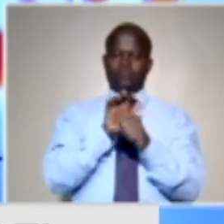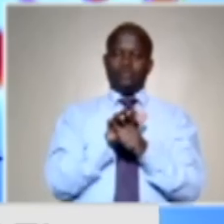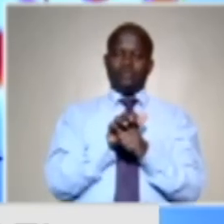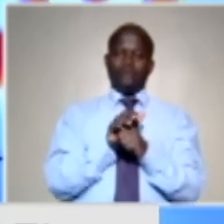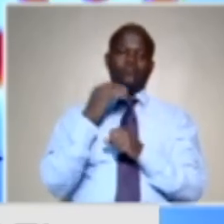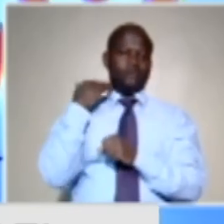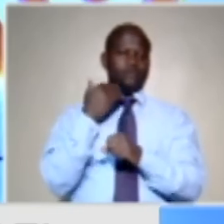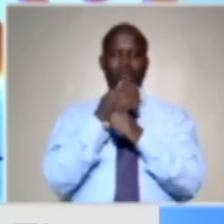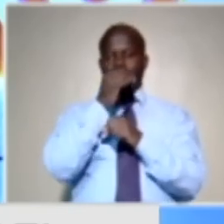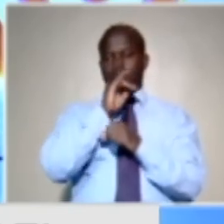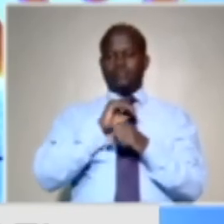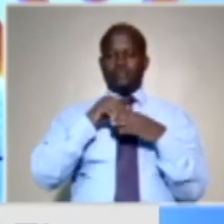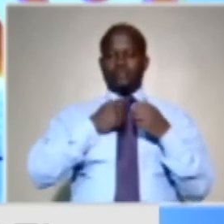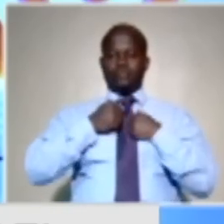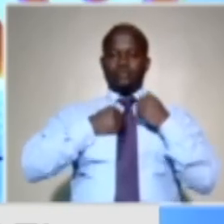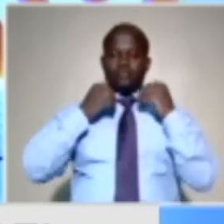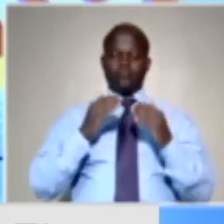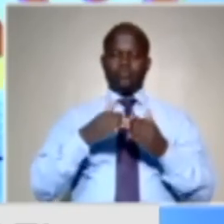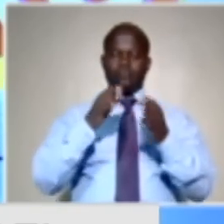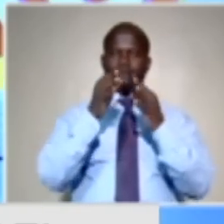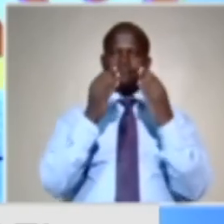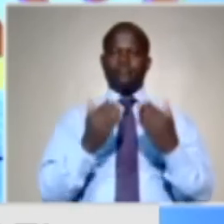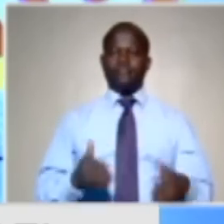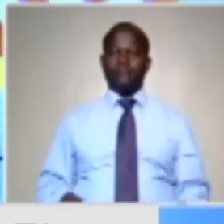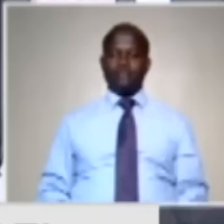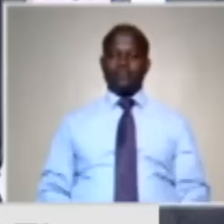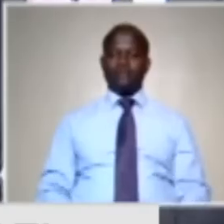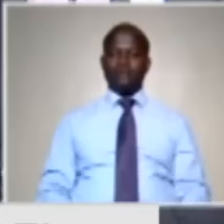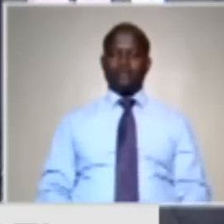Jenoside yakorewe Abatutsi mu Rwanda. Calixte Kaberuka.